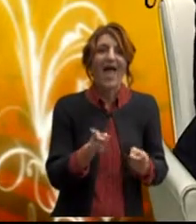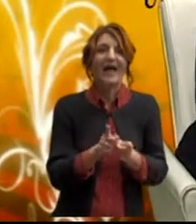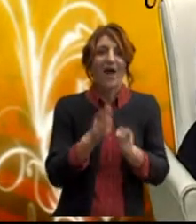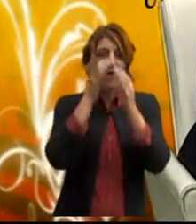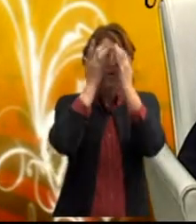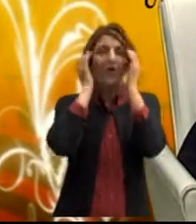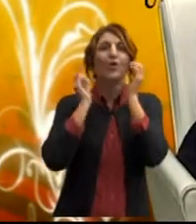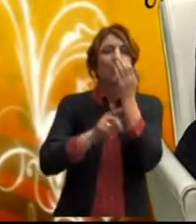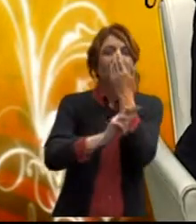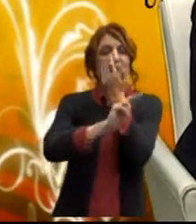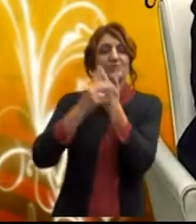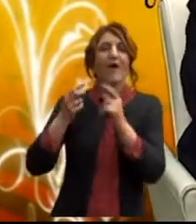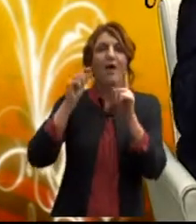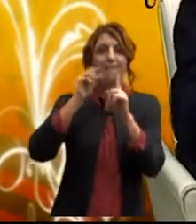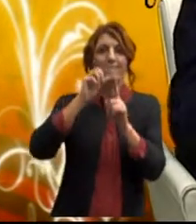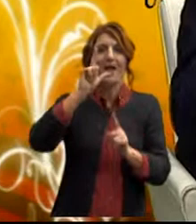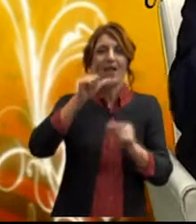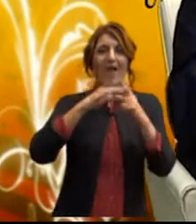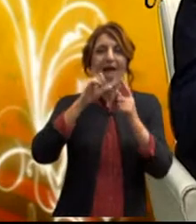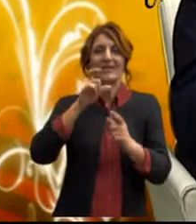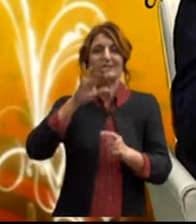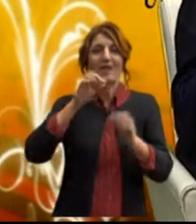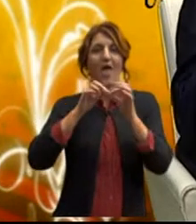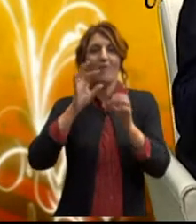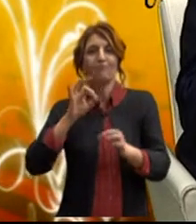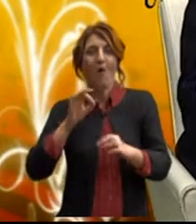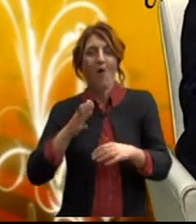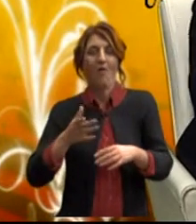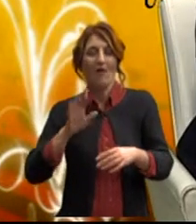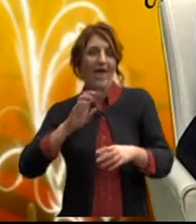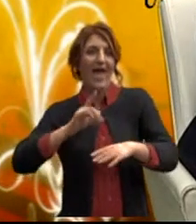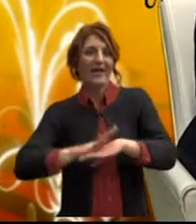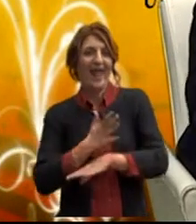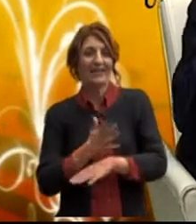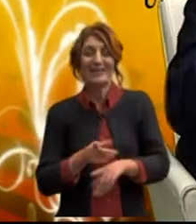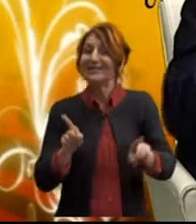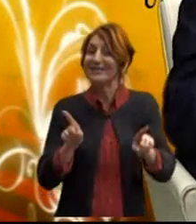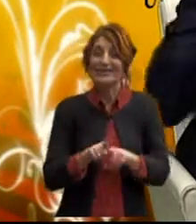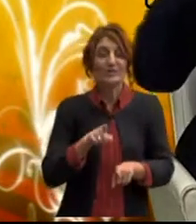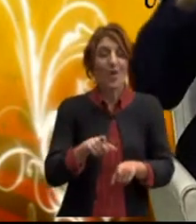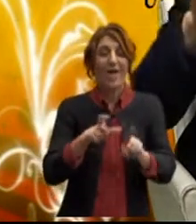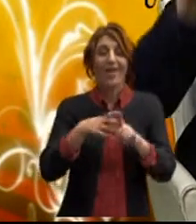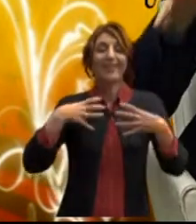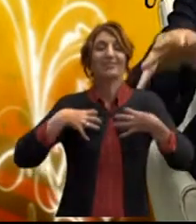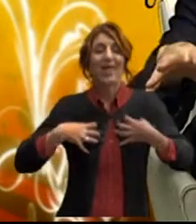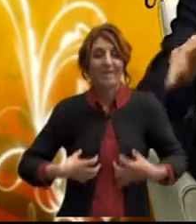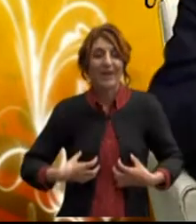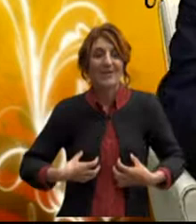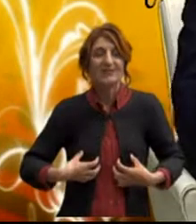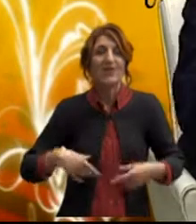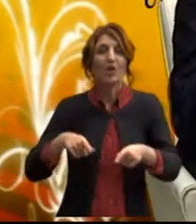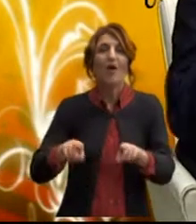inače placebo reakcija. A sad, ako malo razmislim, onda možemo vidjeti da je depresija jedna nocebo reakcija na